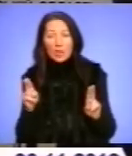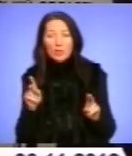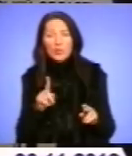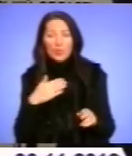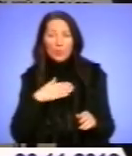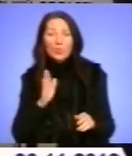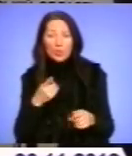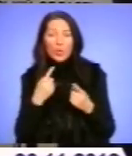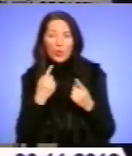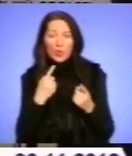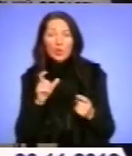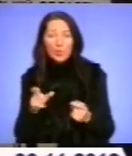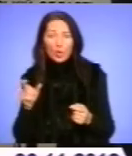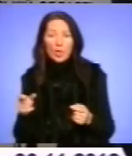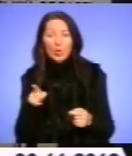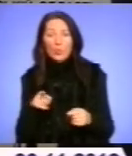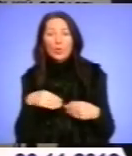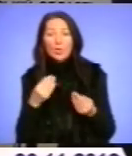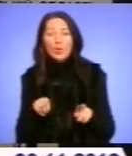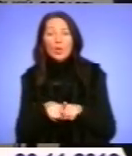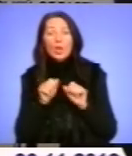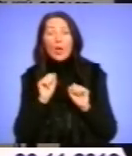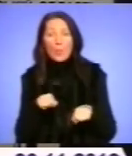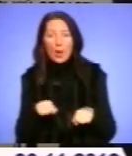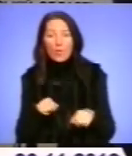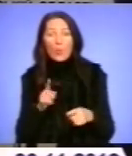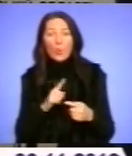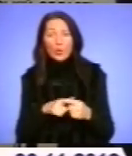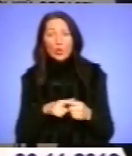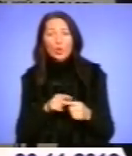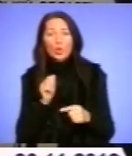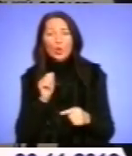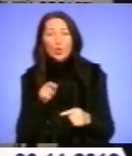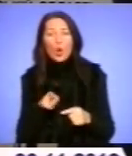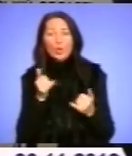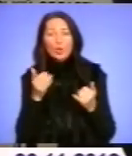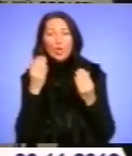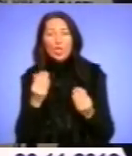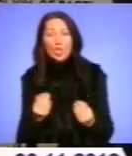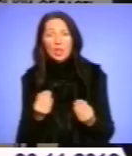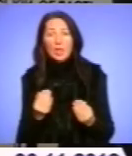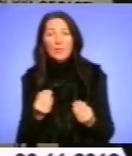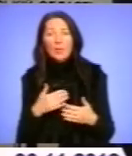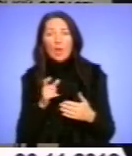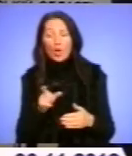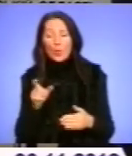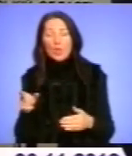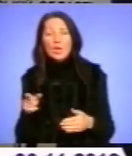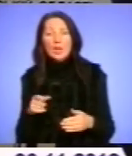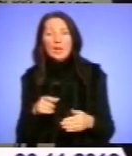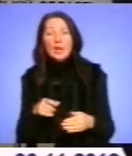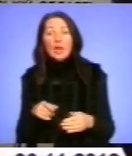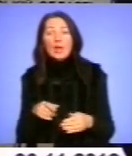будемо говорити про громадян. Тому дано таке право. І плюс до цього на сьогоднішній день громадяни забезпечуються